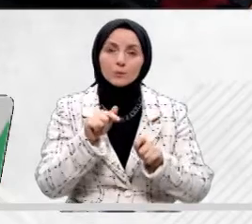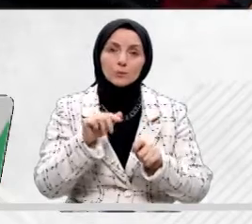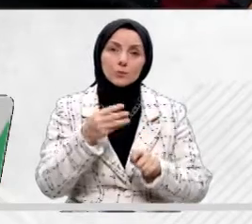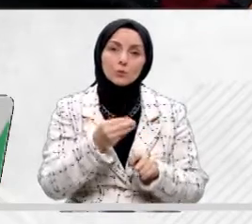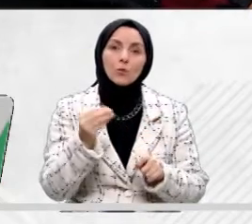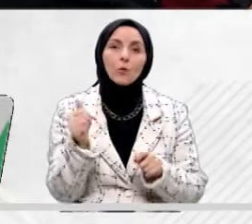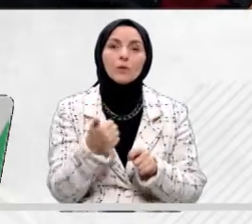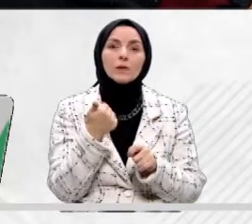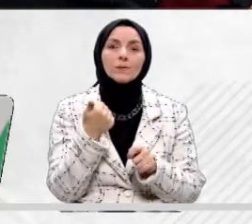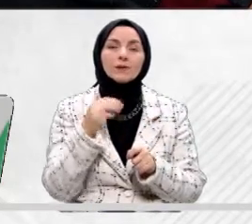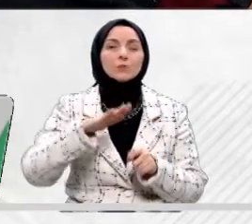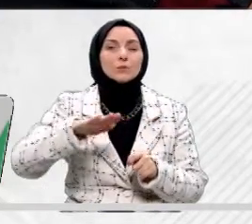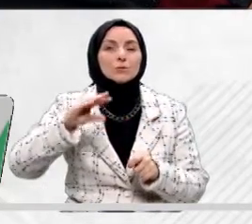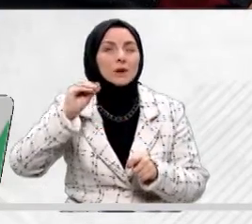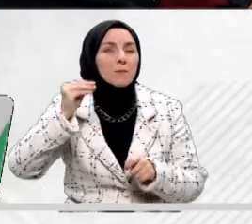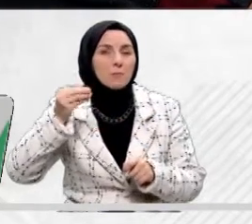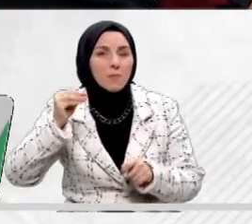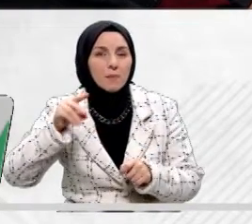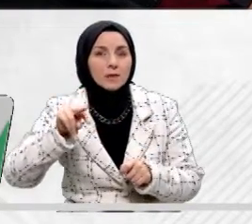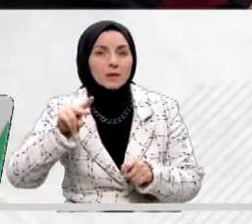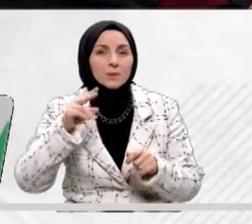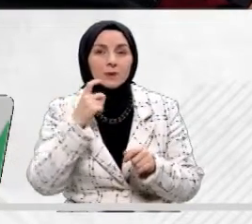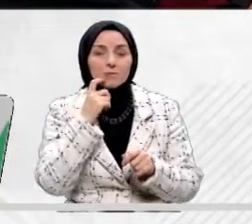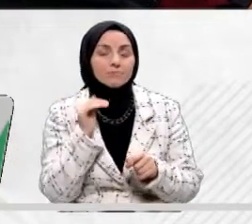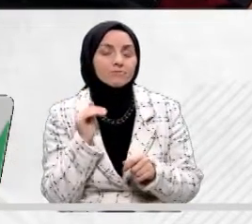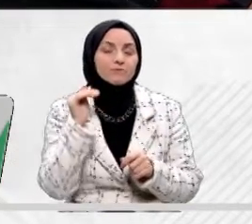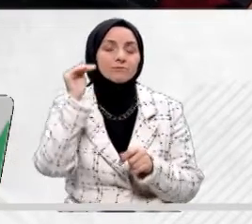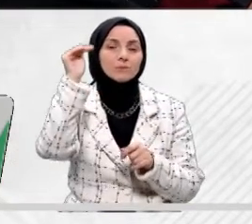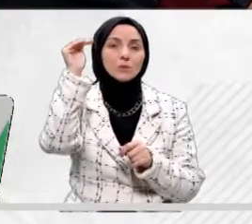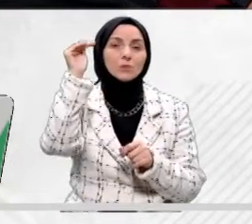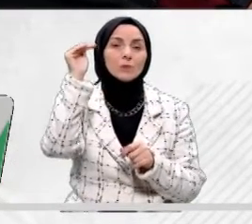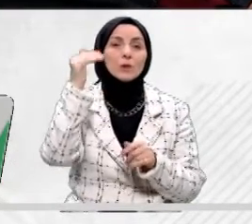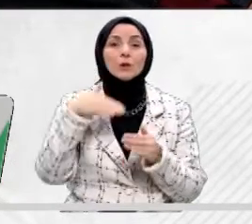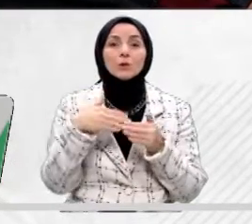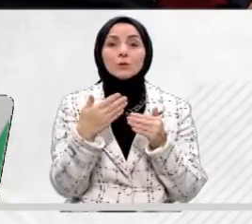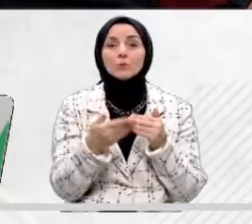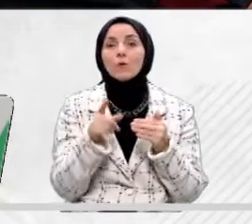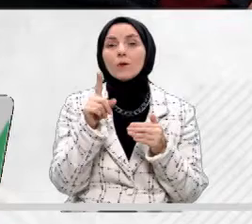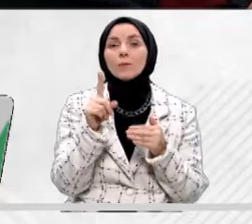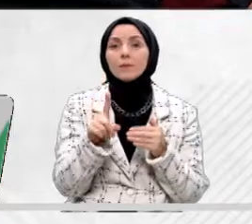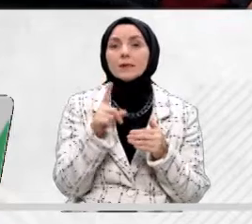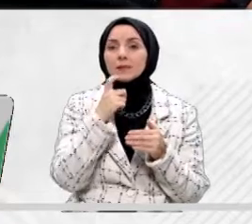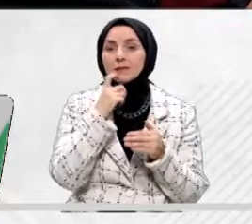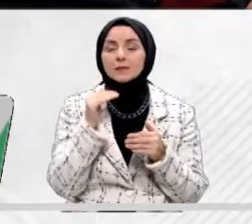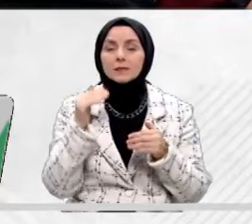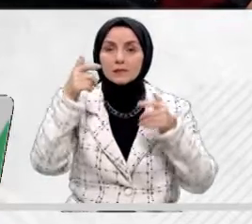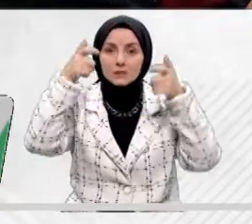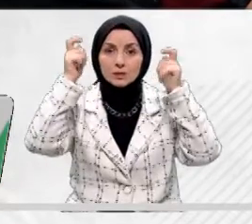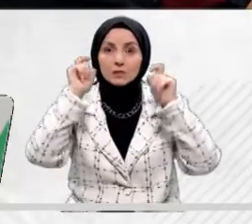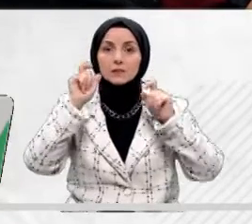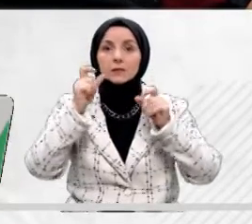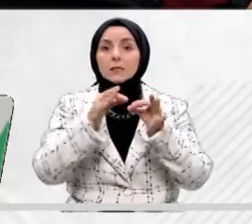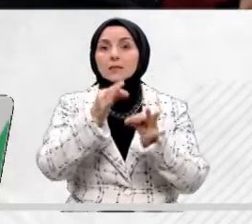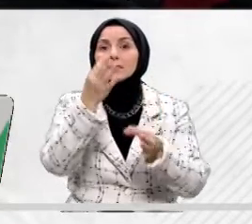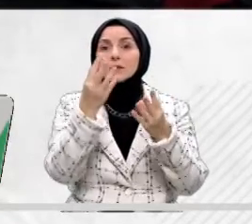yoksa onların gerçekten bir çocuk sonra da bir birey sonra dışı Bir yetişkin bir birey olacağına karar vererek bir büyütüyoruz buna